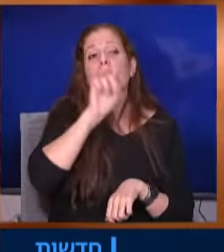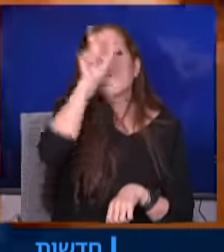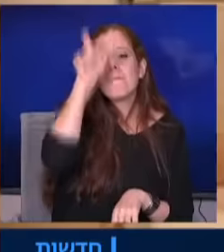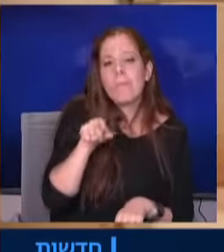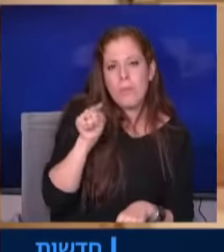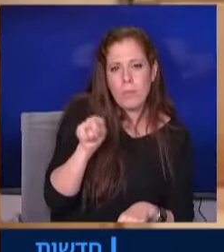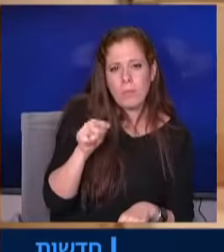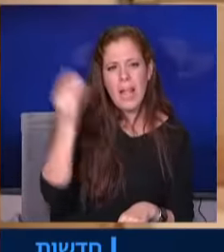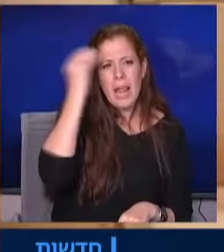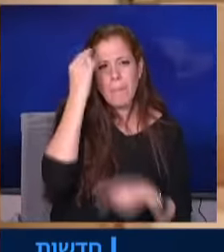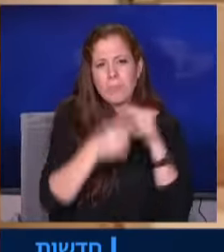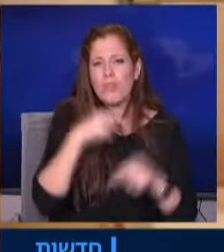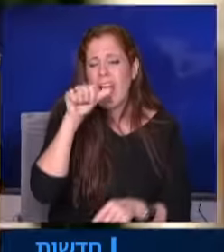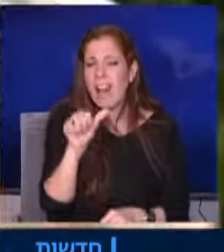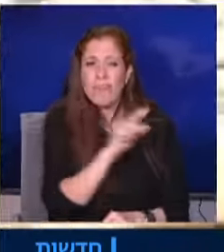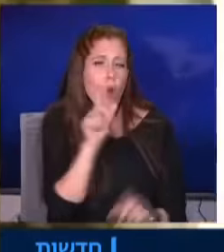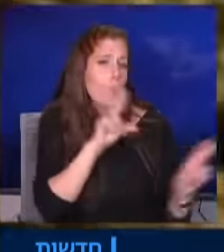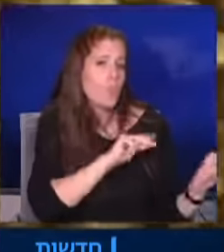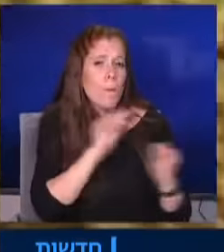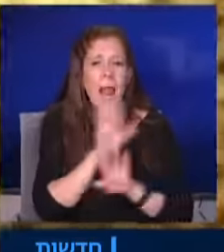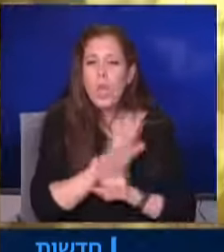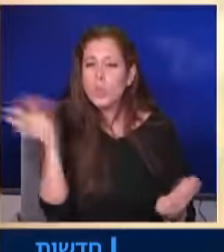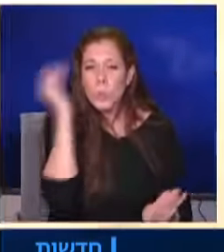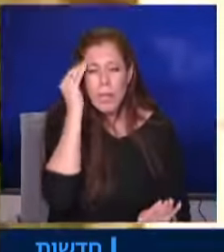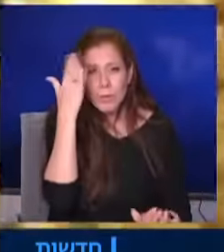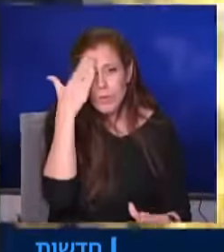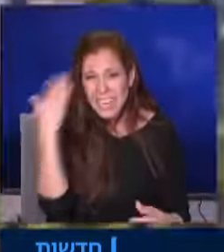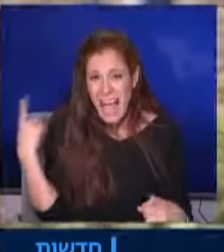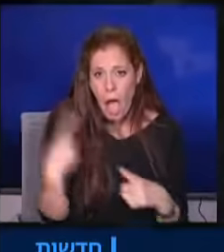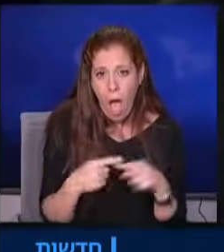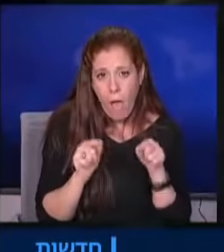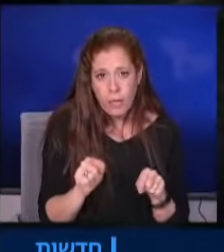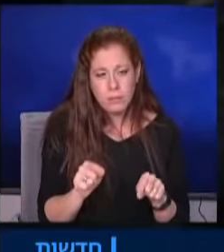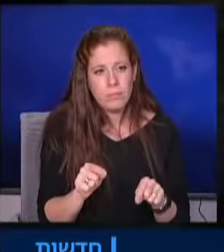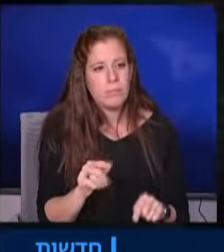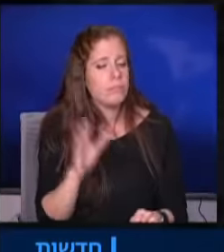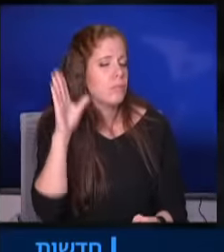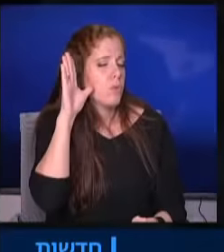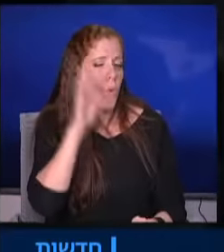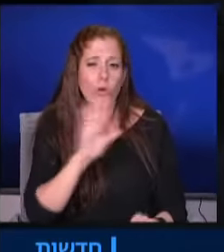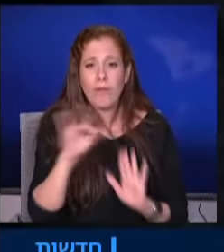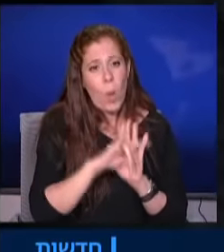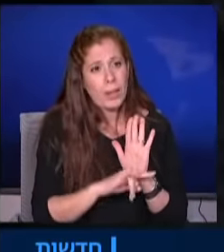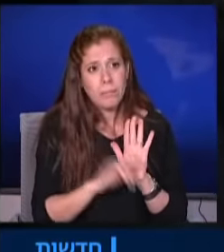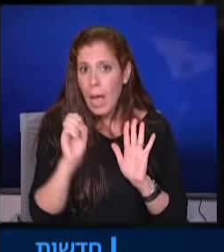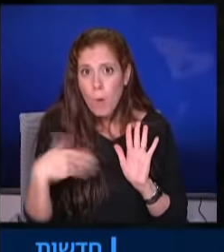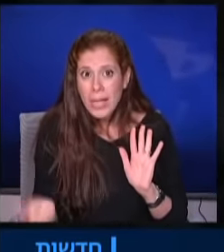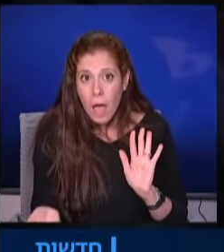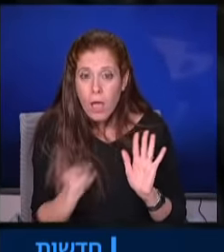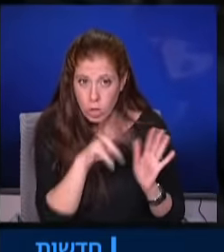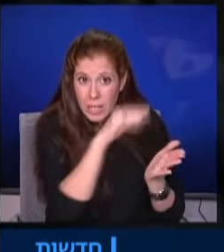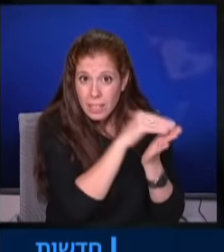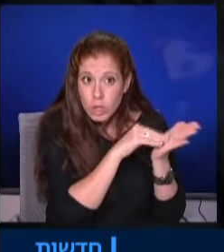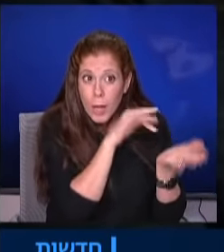א', שלא דומה לשום תלמיד שהכירה עד אז. הוא לא הקשיב לחוקים. גם לא הגיע. יש לי פה את